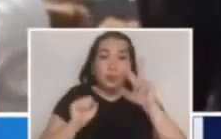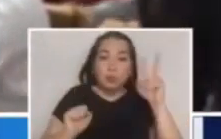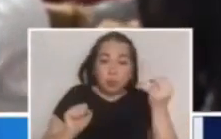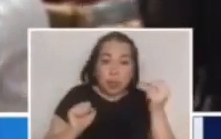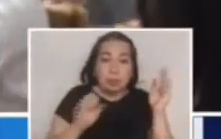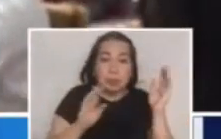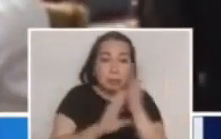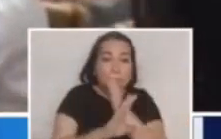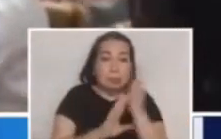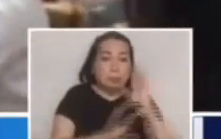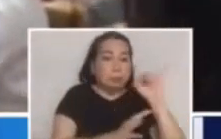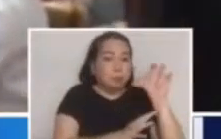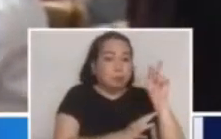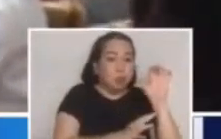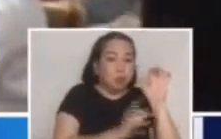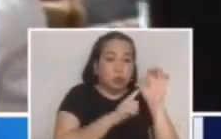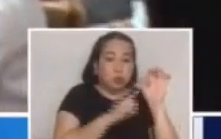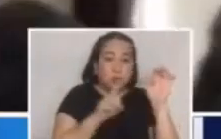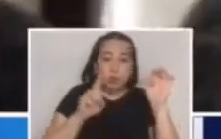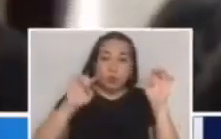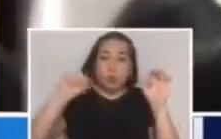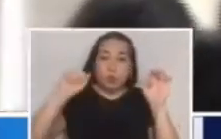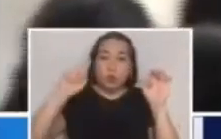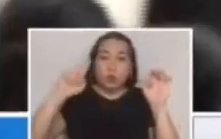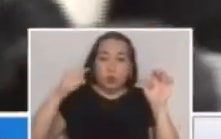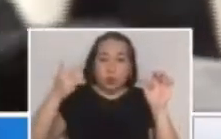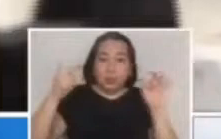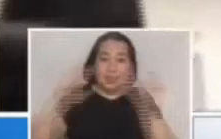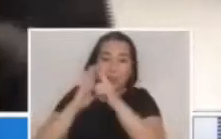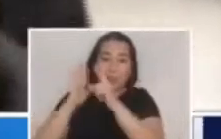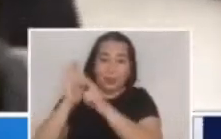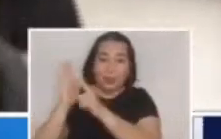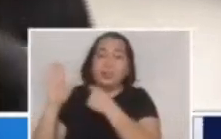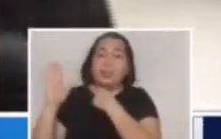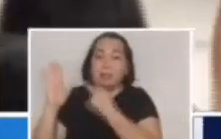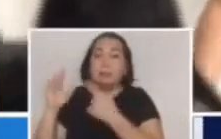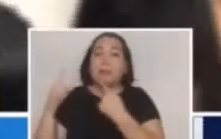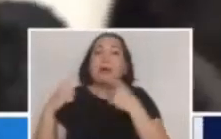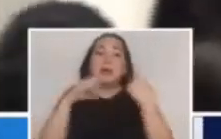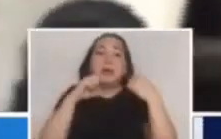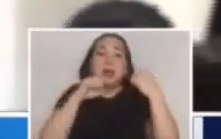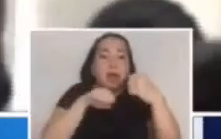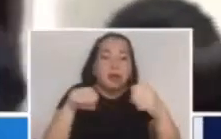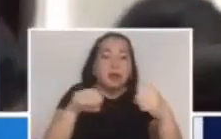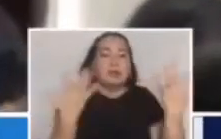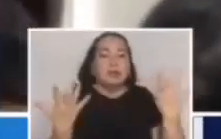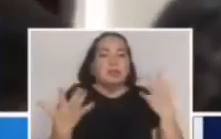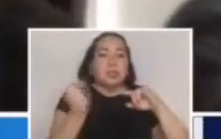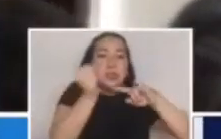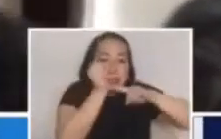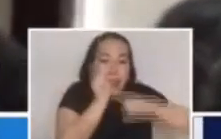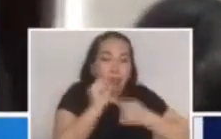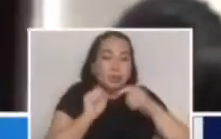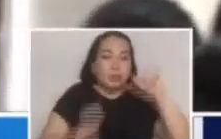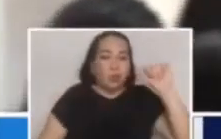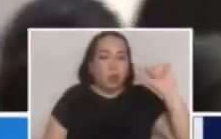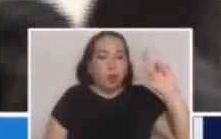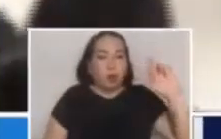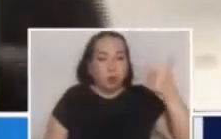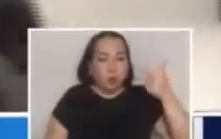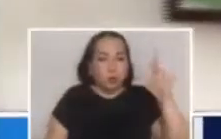pagbukas ng eskwelahan. Pero officially, August 24. Tapos matapos naman ang school year